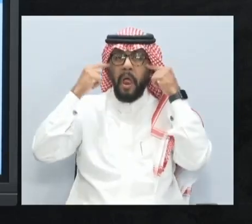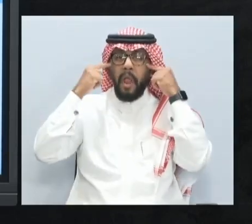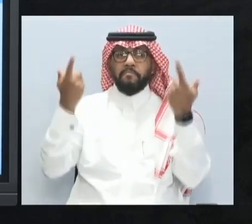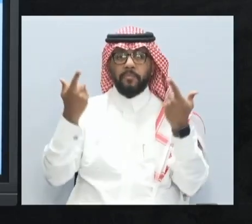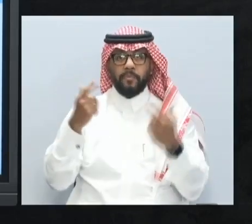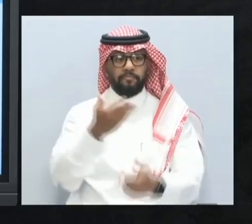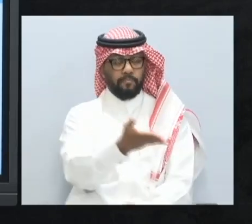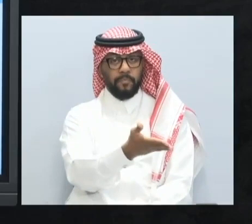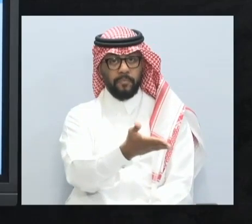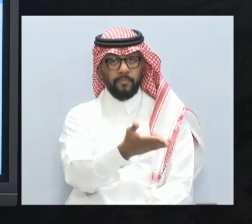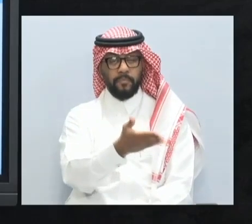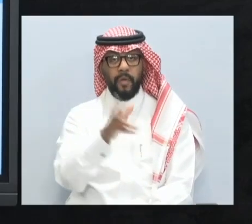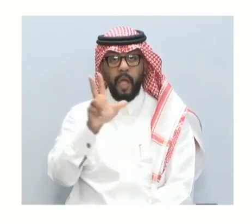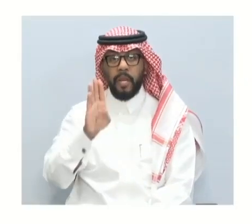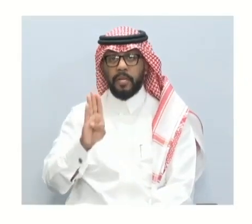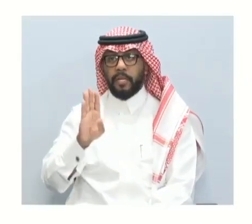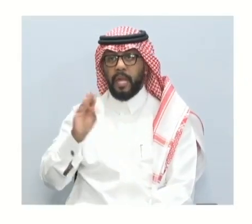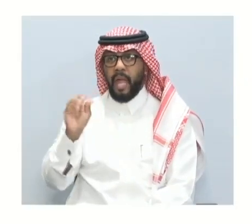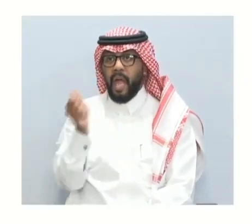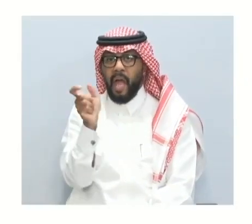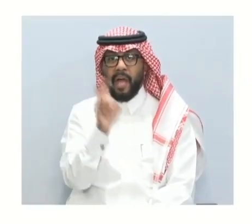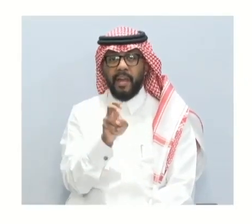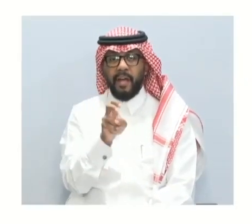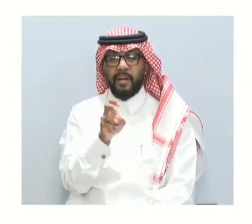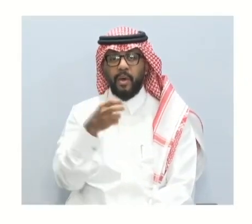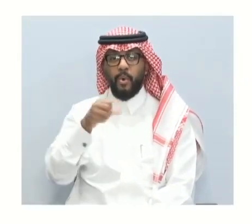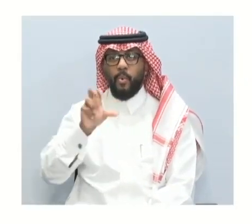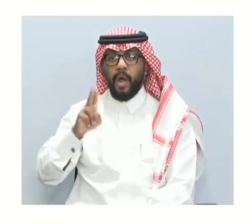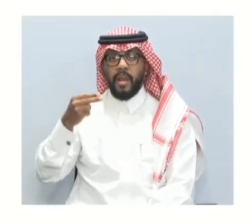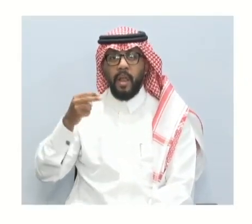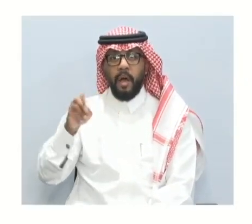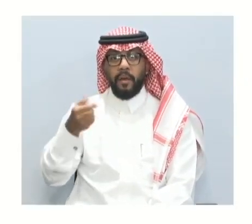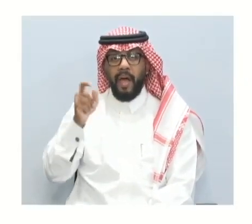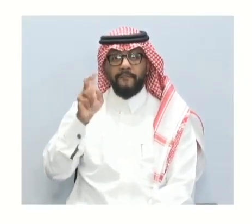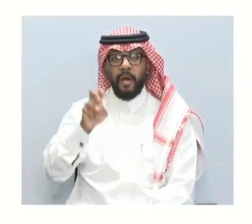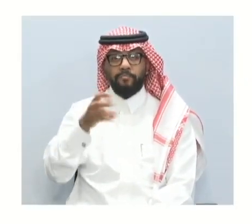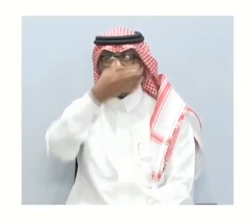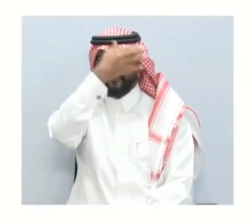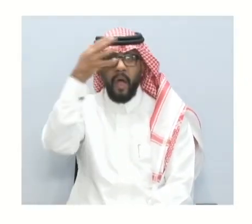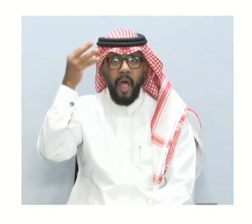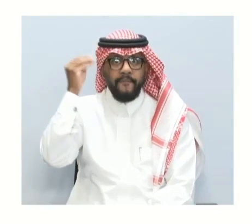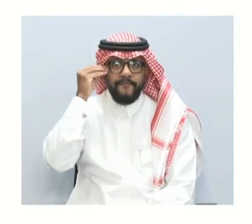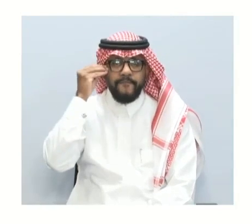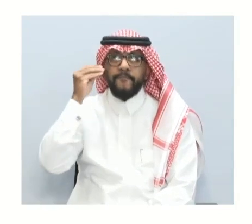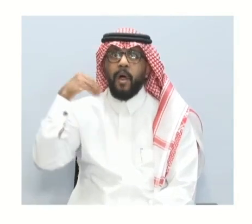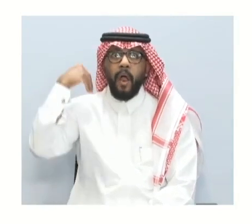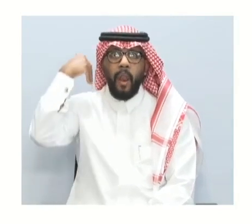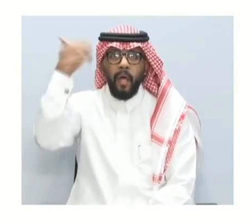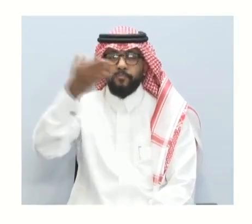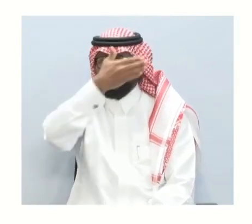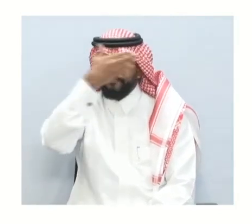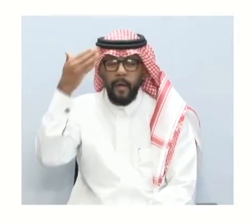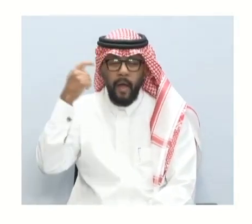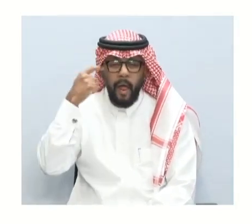ما هي الكهانه والعرافه تاملوا معي هي ادعاء علم الغيب ومعرفه الاسرار